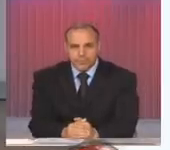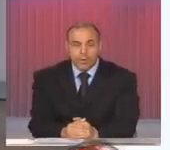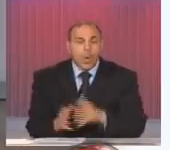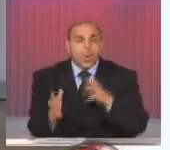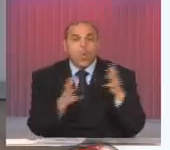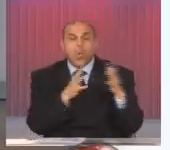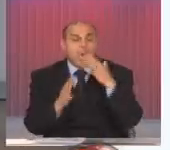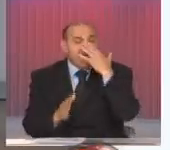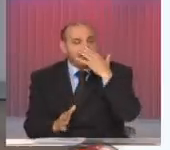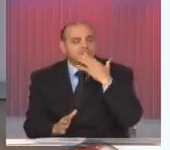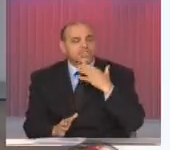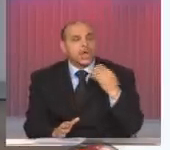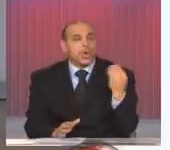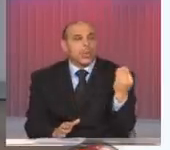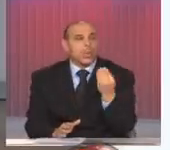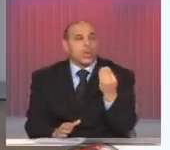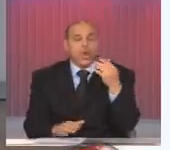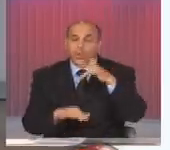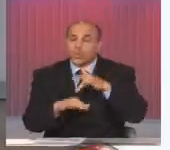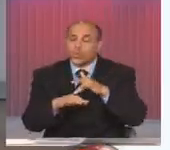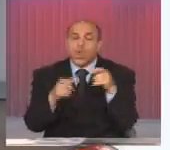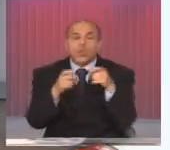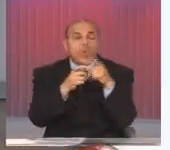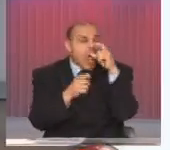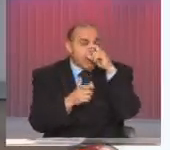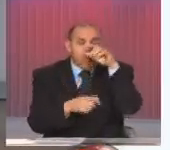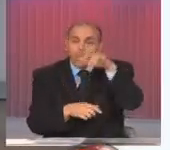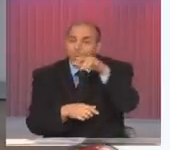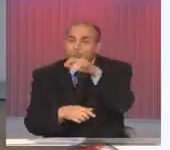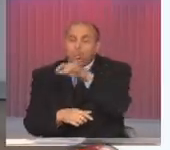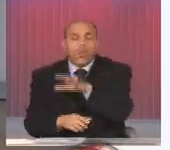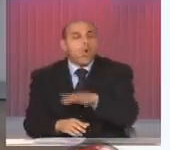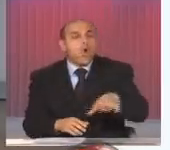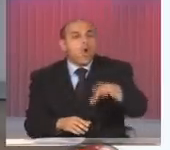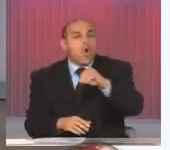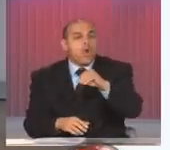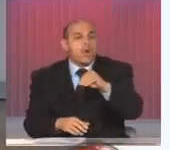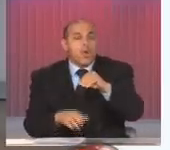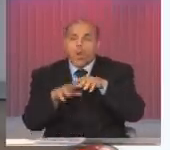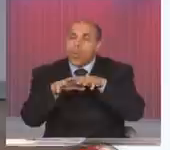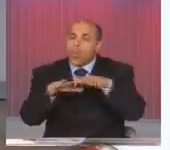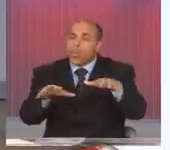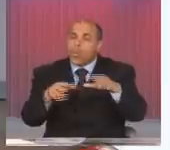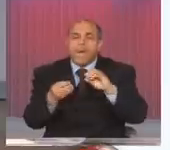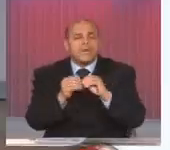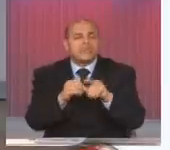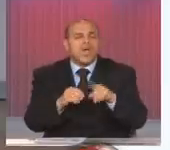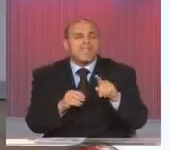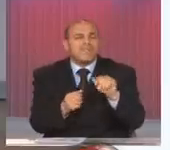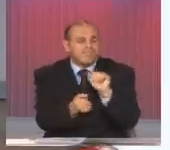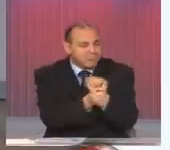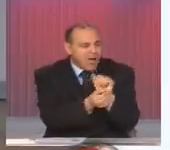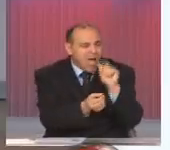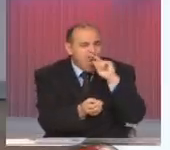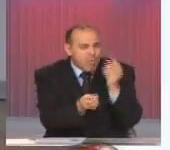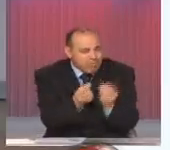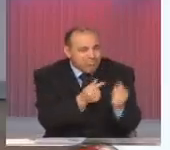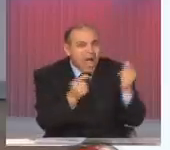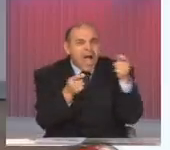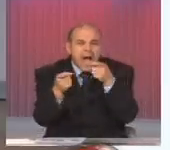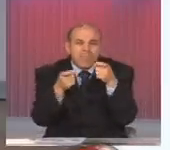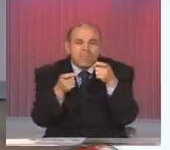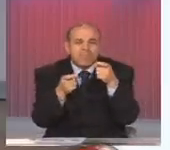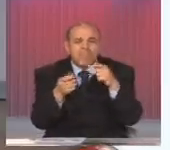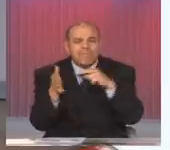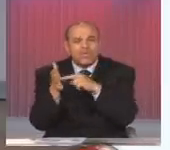أدت العاصفة الثلجية التي تضرب عدة دول عربية في الشرق الأوسط إلى تعميق معاناة ألاف اللاجئين السوريين الذين